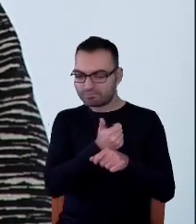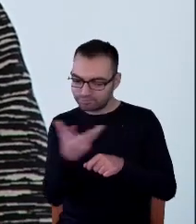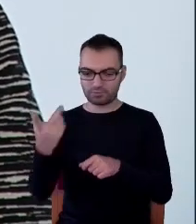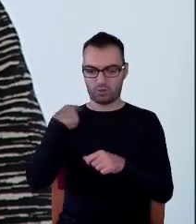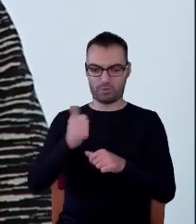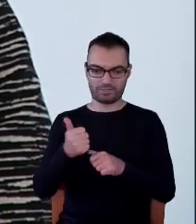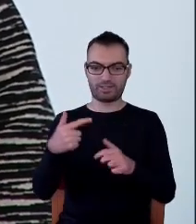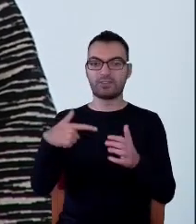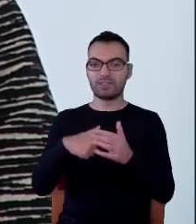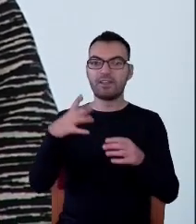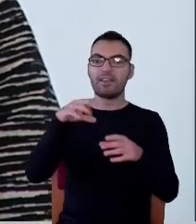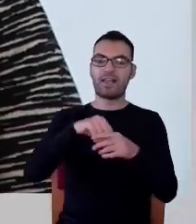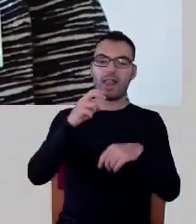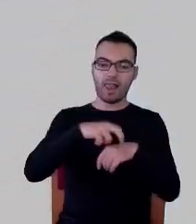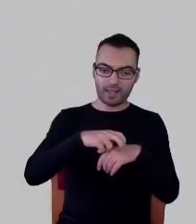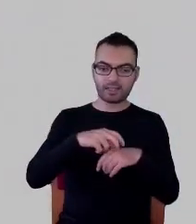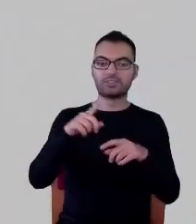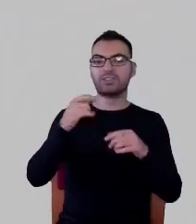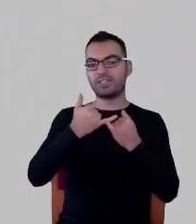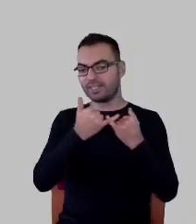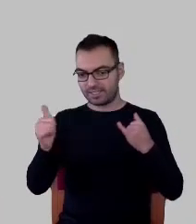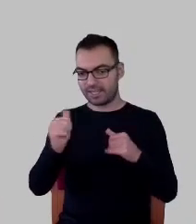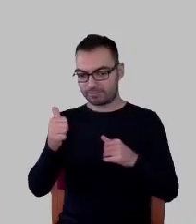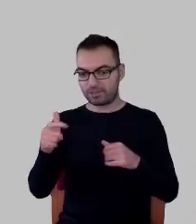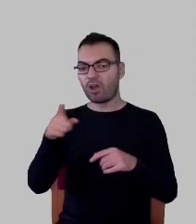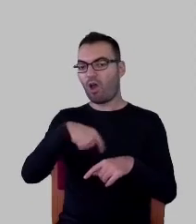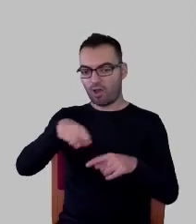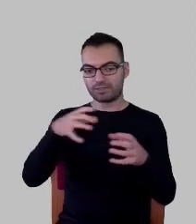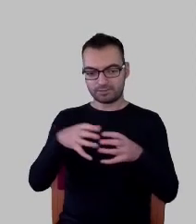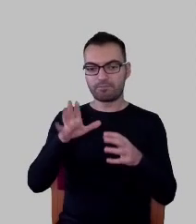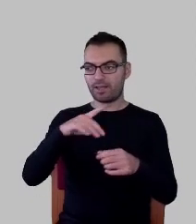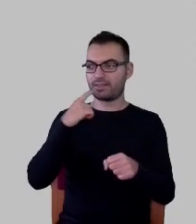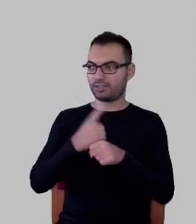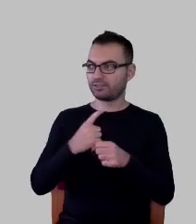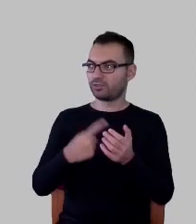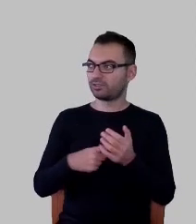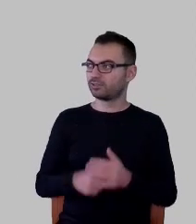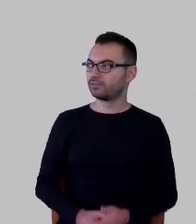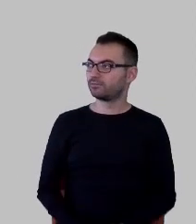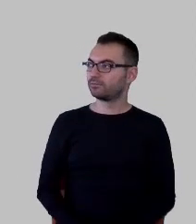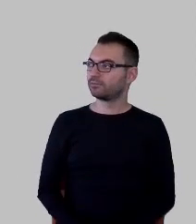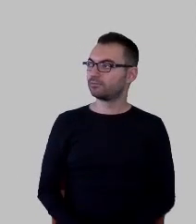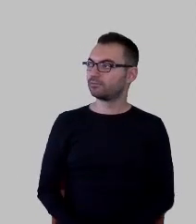wchodzi również lekarz, ma te kompetencje do podjęcia ostatecznej decyzji.